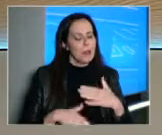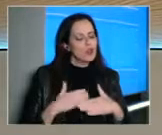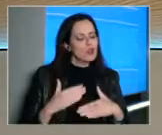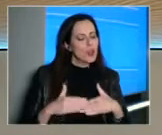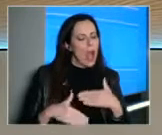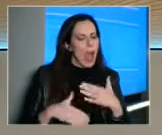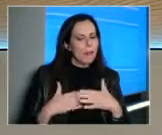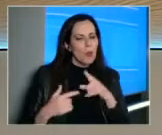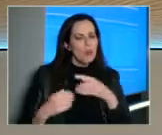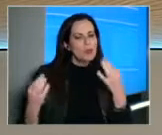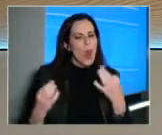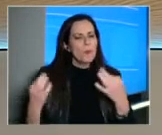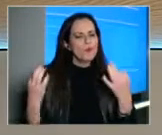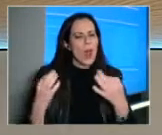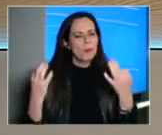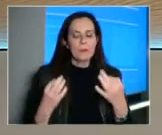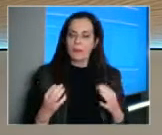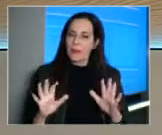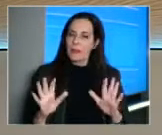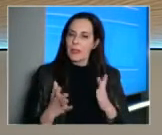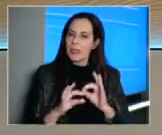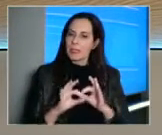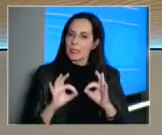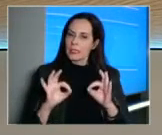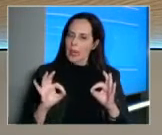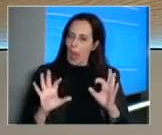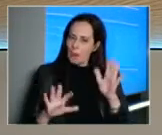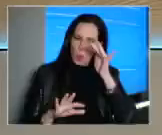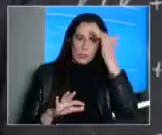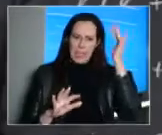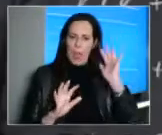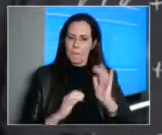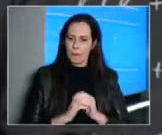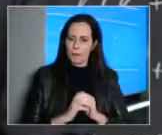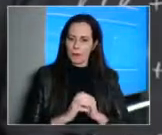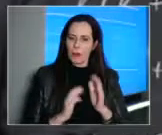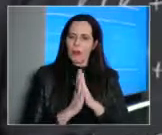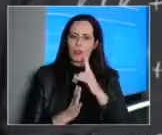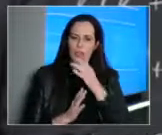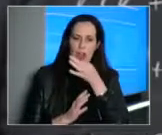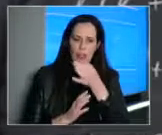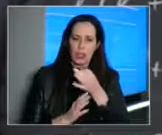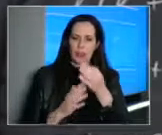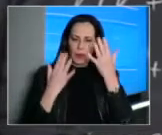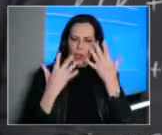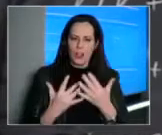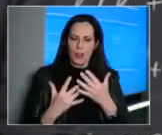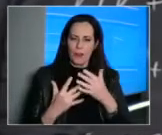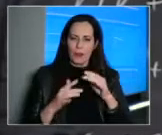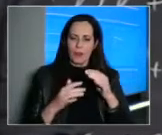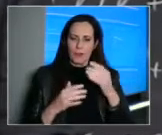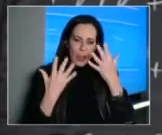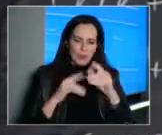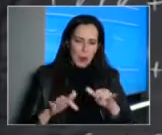שלב המושלמות הזו כבר התחילה להיות מוגזמת. I was going to ask you to explain quantum computing, but